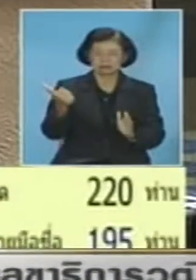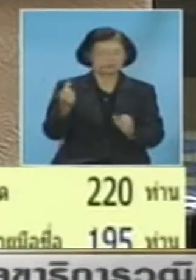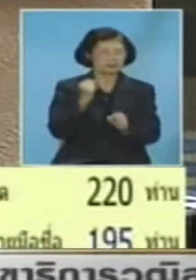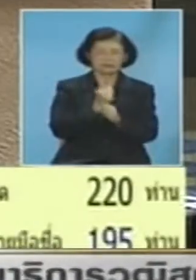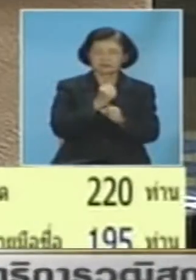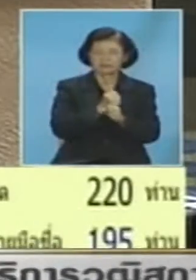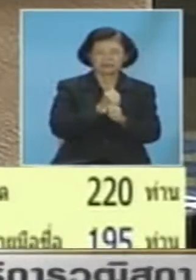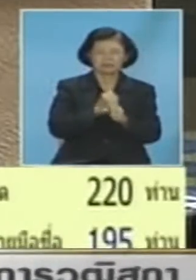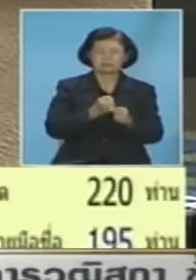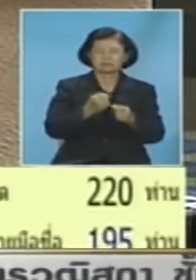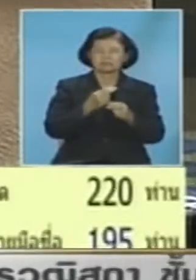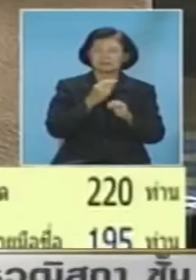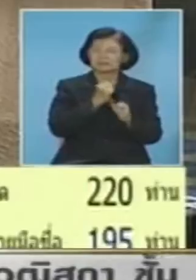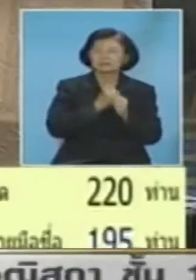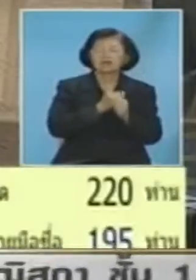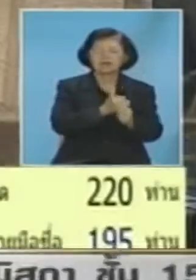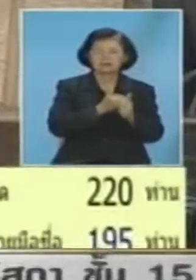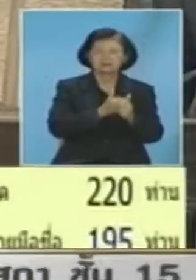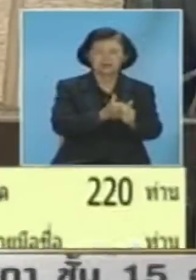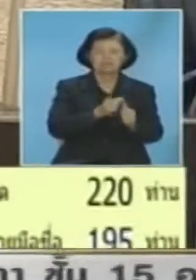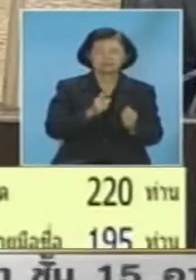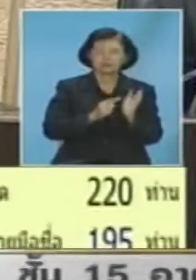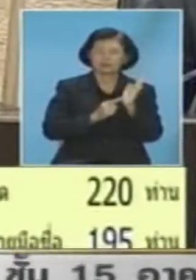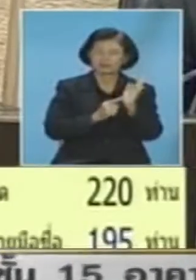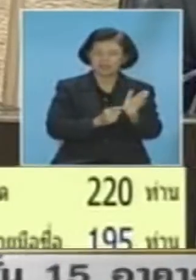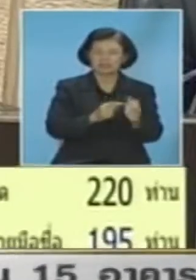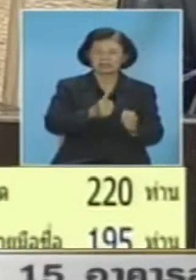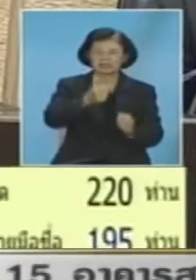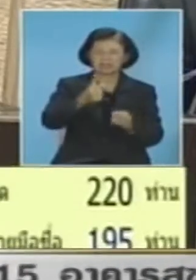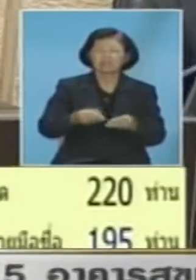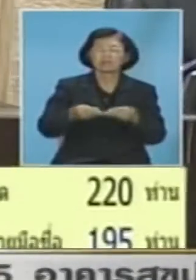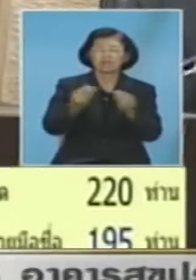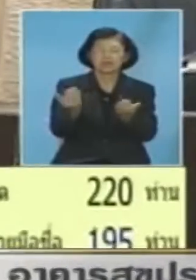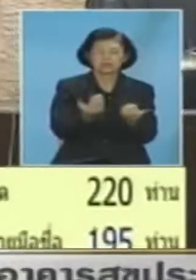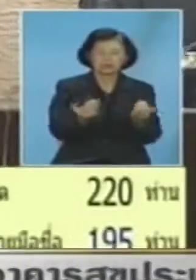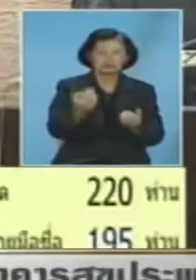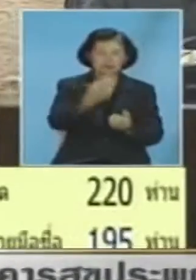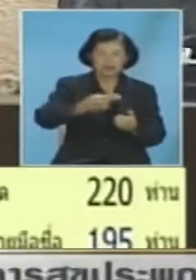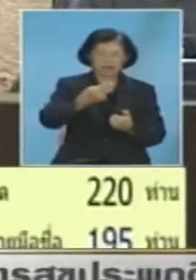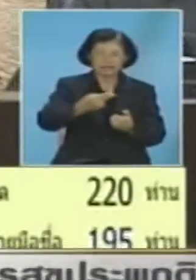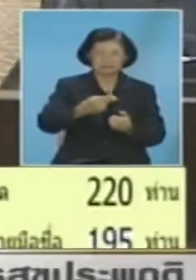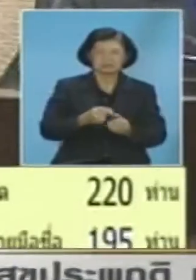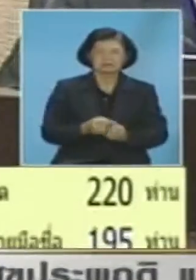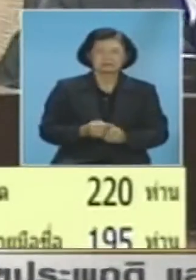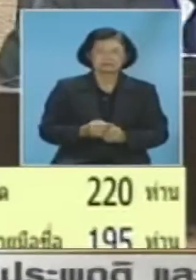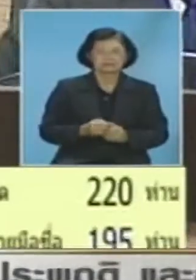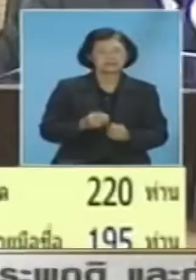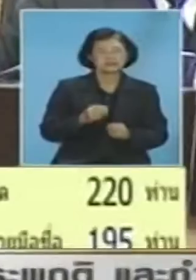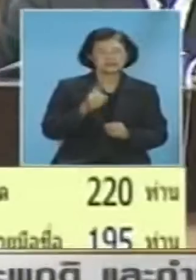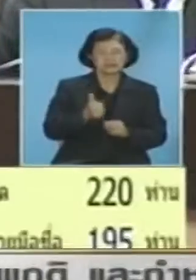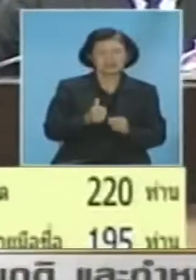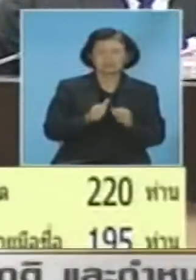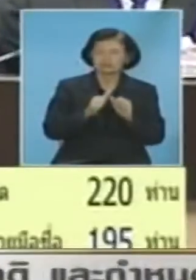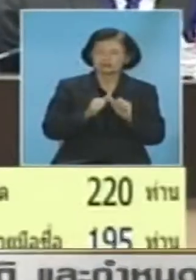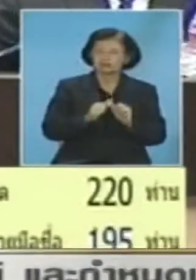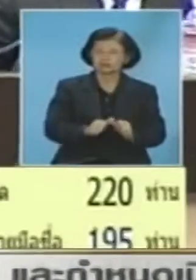พฤติปฏิบัติตามเป็นตัวอย่างที่ดีให้กับลูกหลานของเราเพื่อที่จะได้ดำรงต